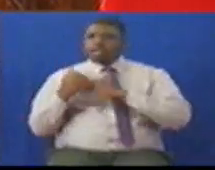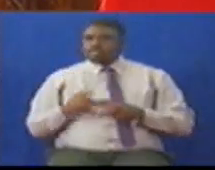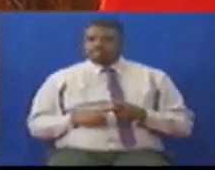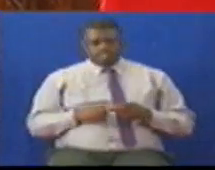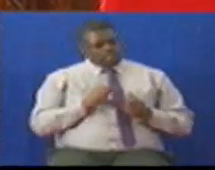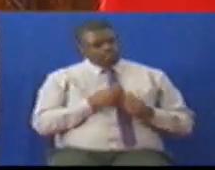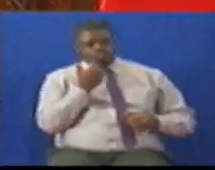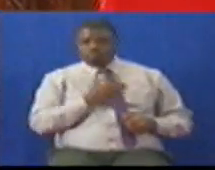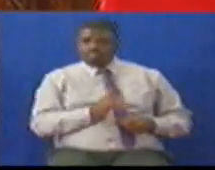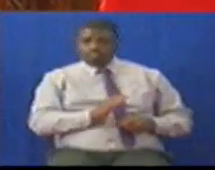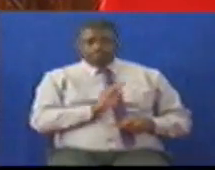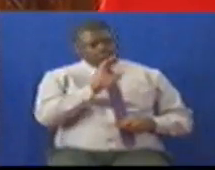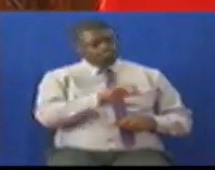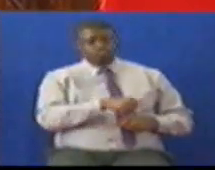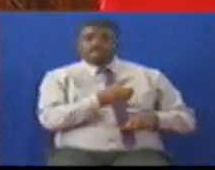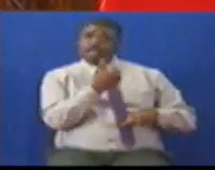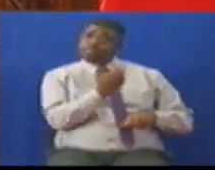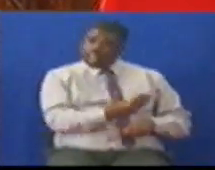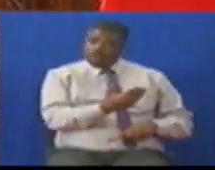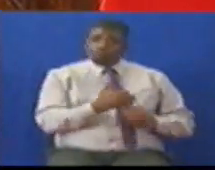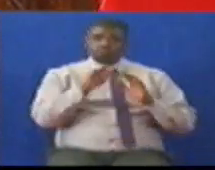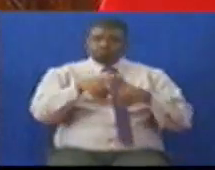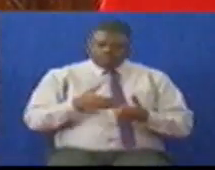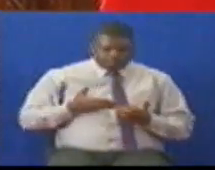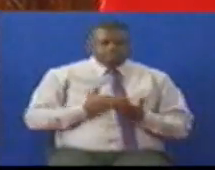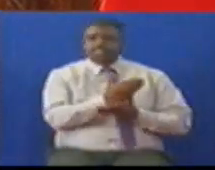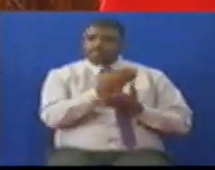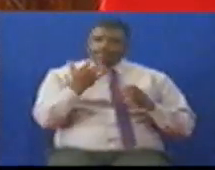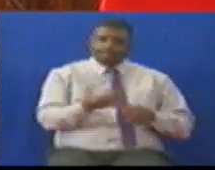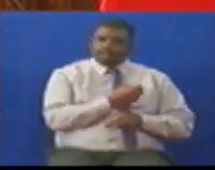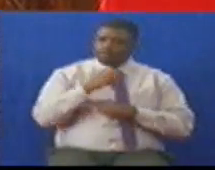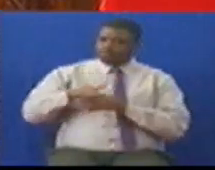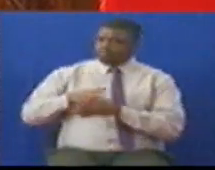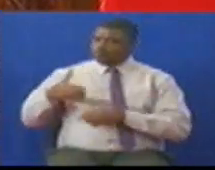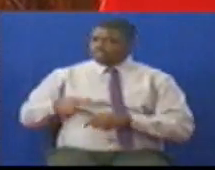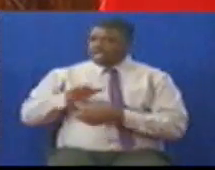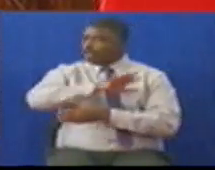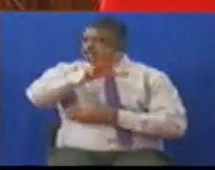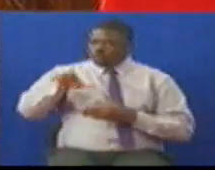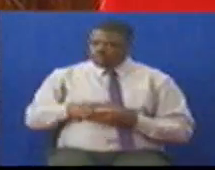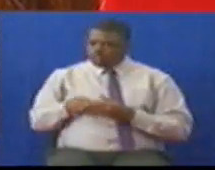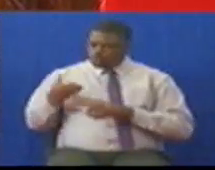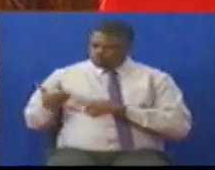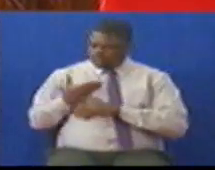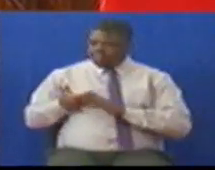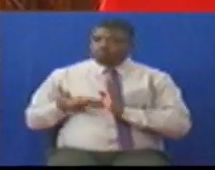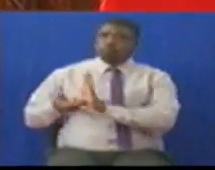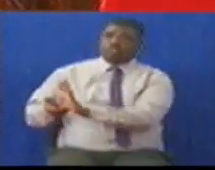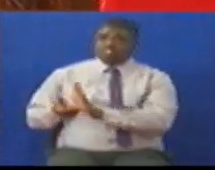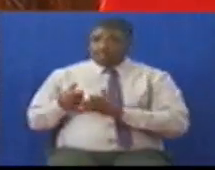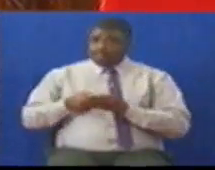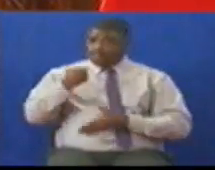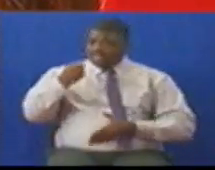kwa muda wote wa miaka mitano limekuwa likipitisha bajeti ya mapato na matumizi kwa wizara zote. Hata hivyo, uzoefu umeonyesha bajeti ya matumizi